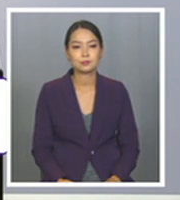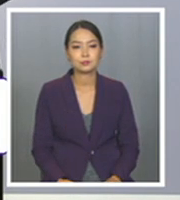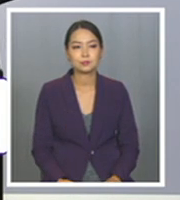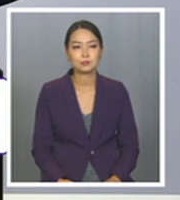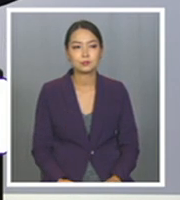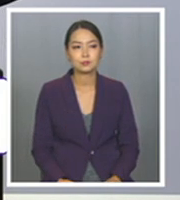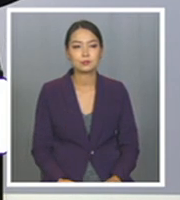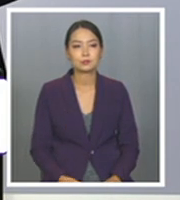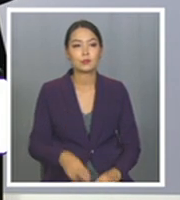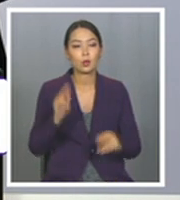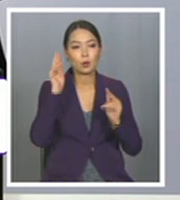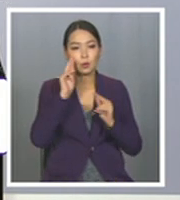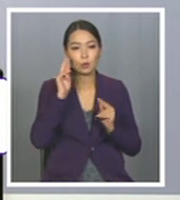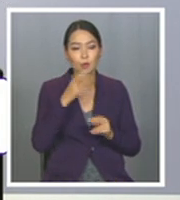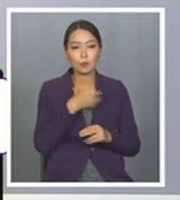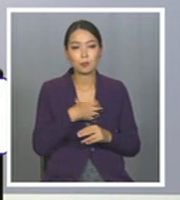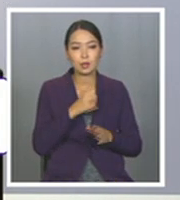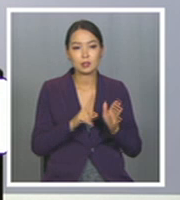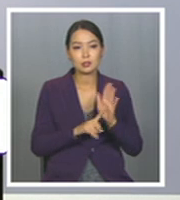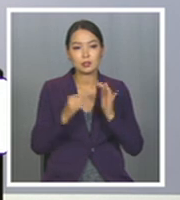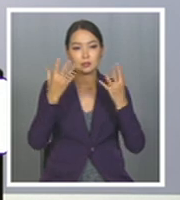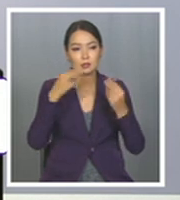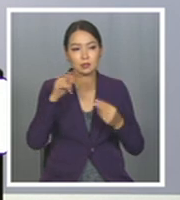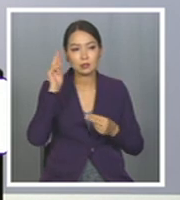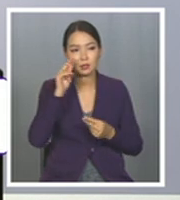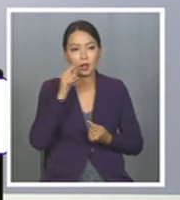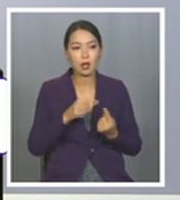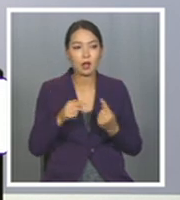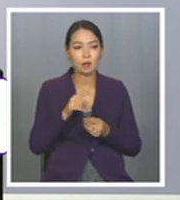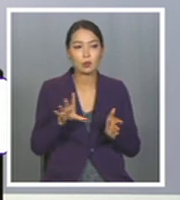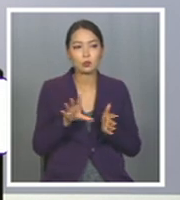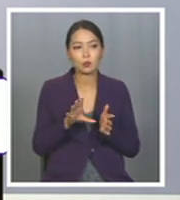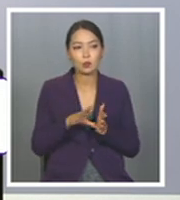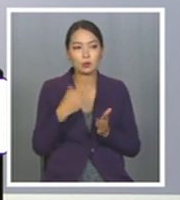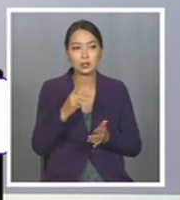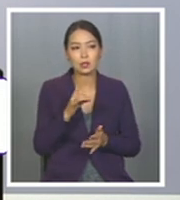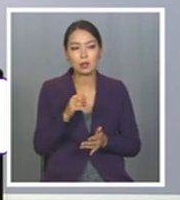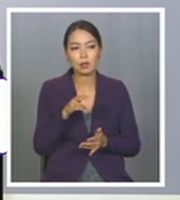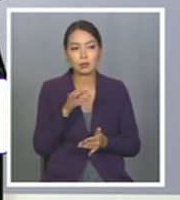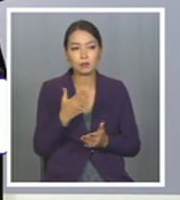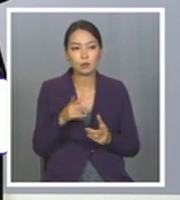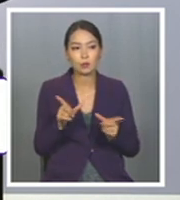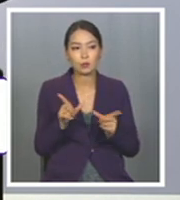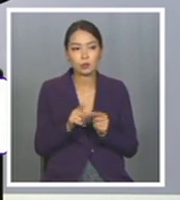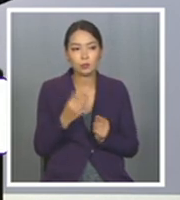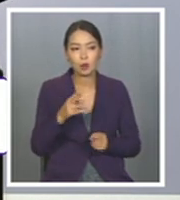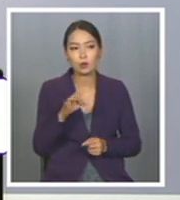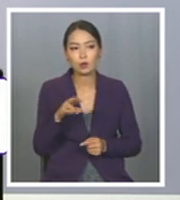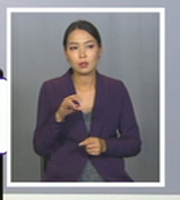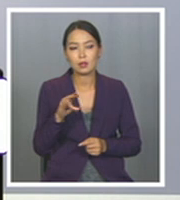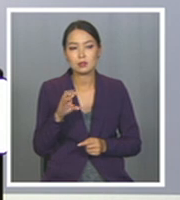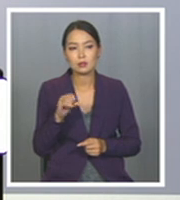Оқу мақсатына сәйкес, бүгінгі сабақта айнымалы тоқ тізбегінде реактивті жүктеме кезіндегі, яғни конденсатор жалғанған